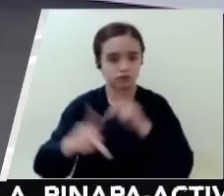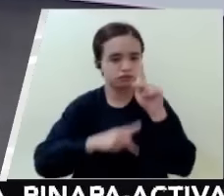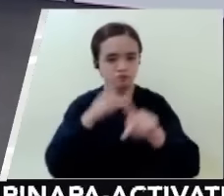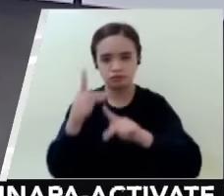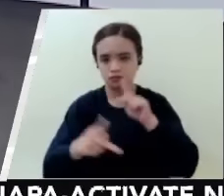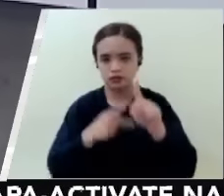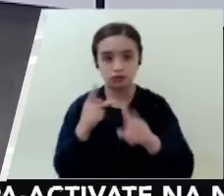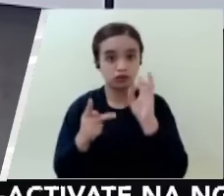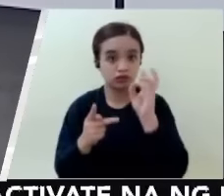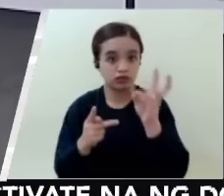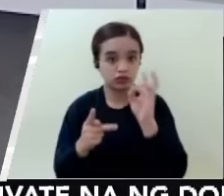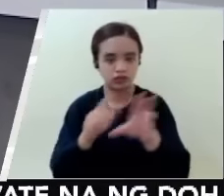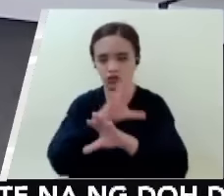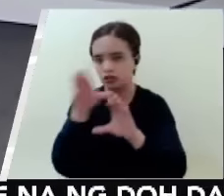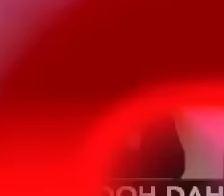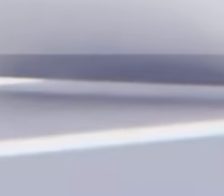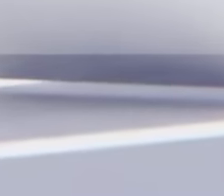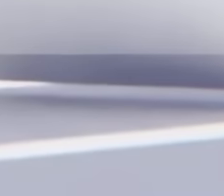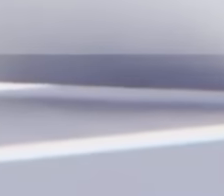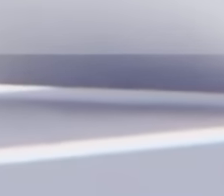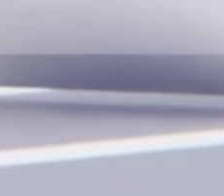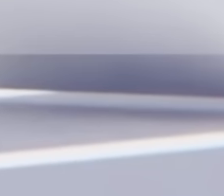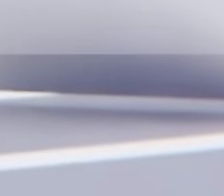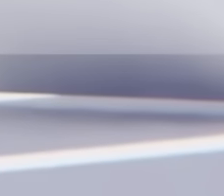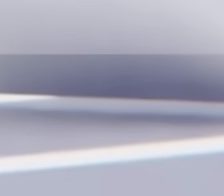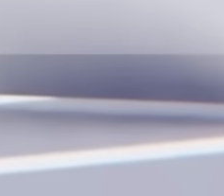crew. Nakatutok si Bernadette Reyes.